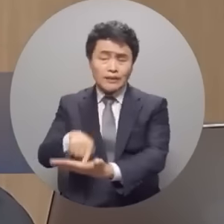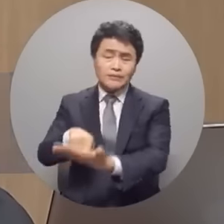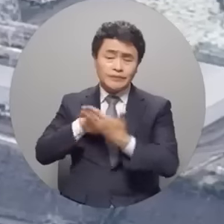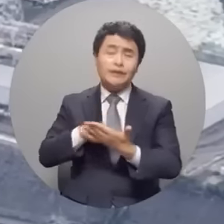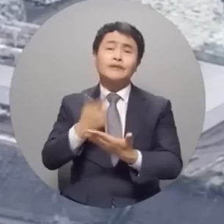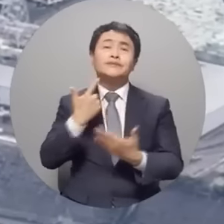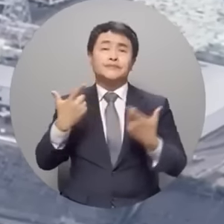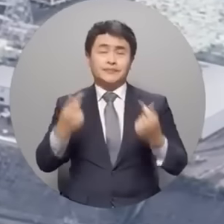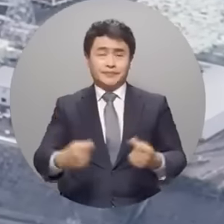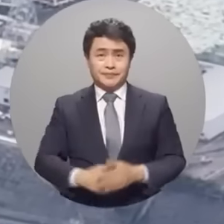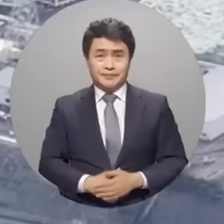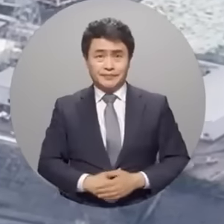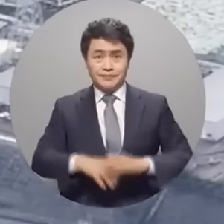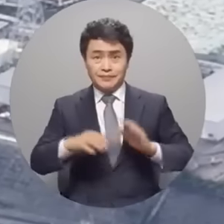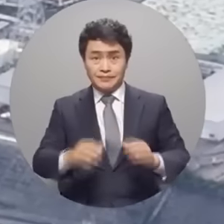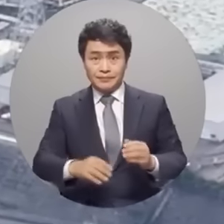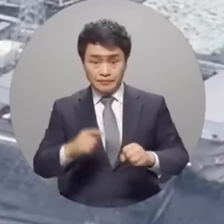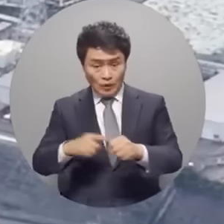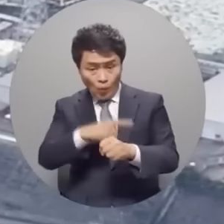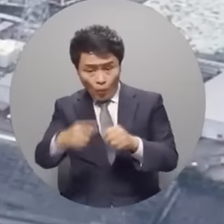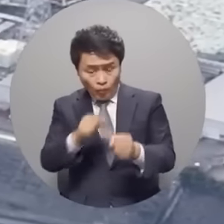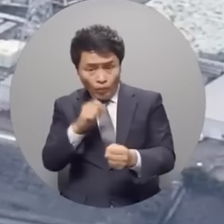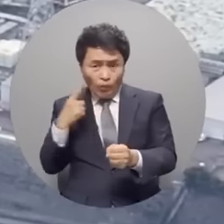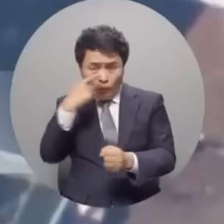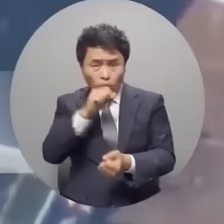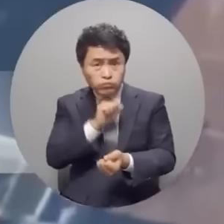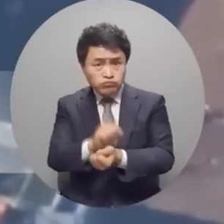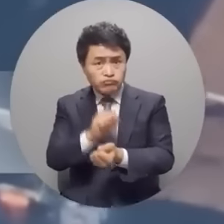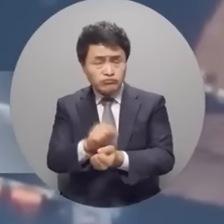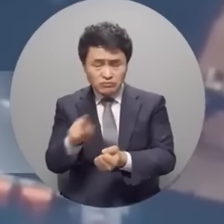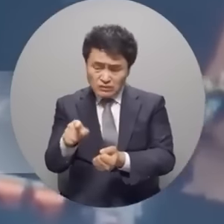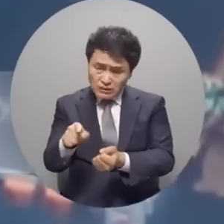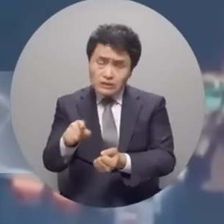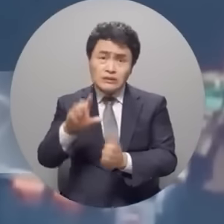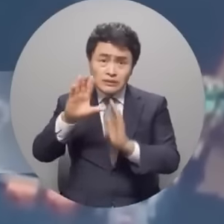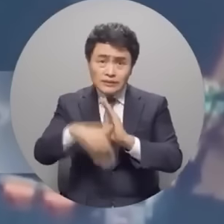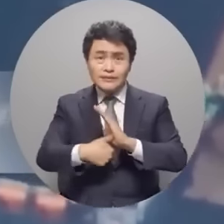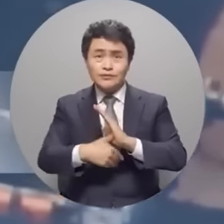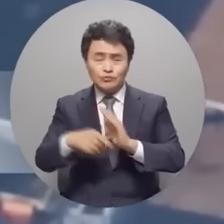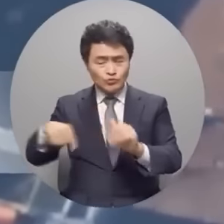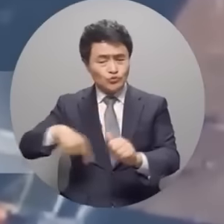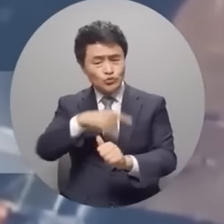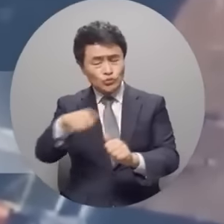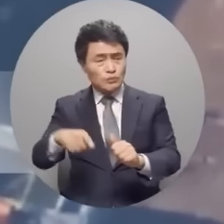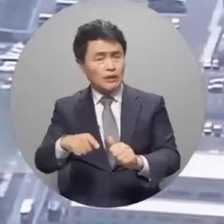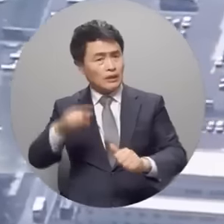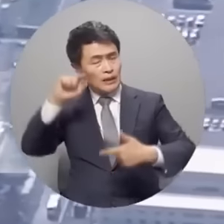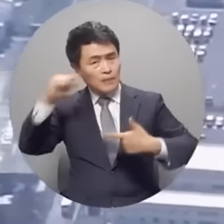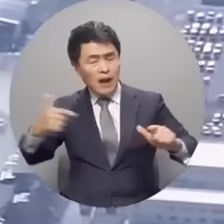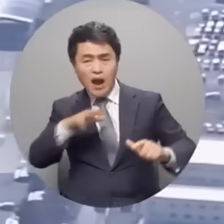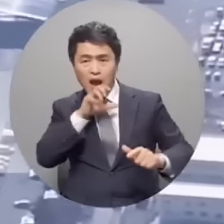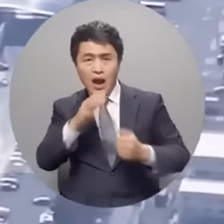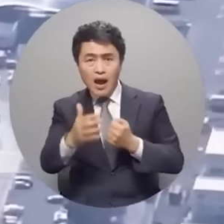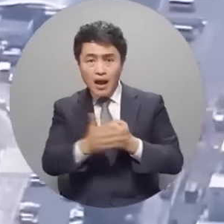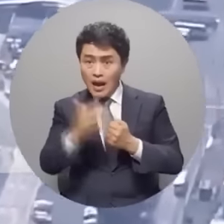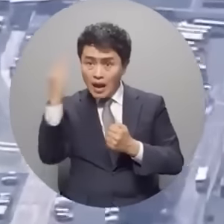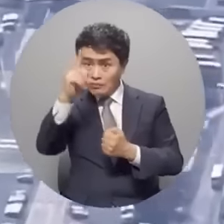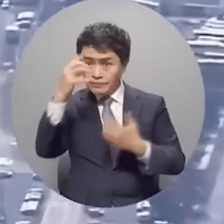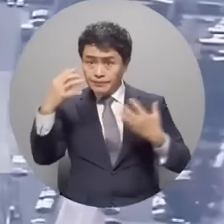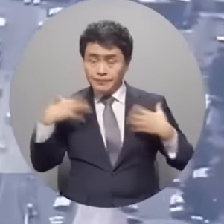있습니다. 원전 오염수 방출 문제로 궁지에 몰렸을 때도 주변국 모두 반발했지만 우리